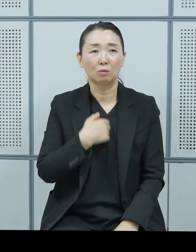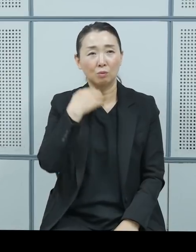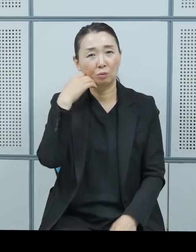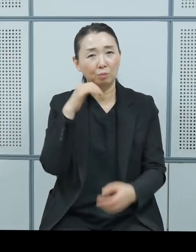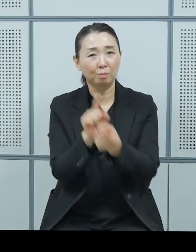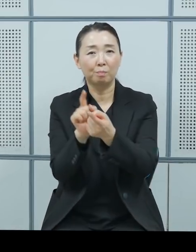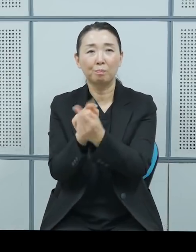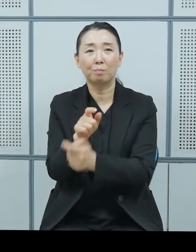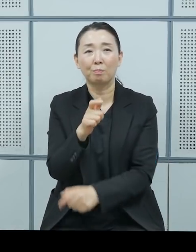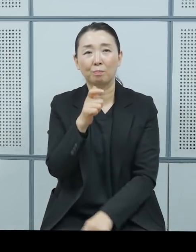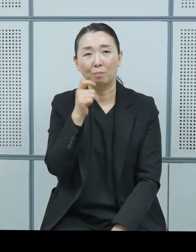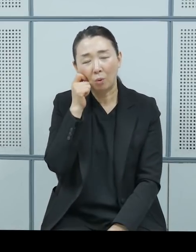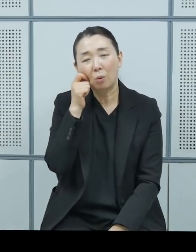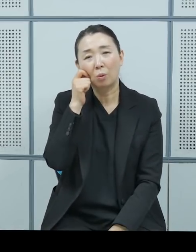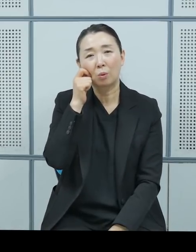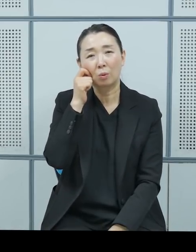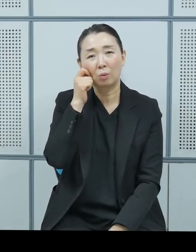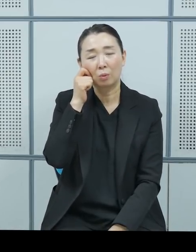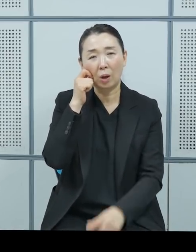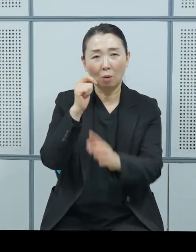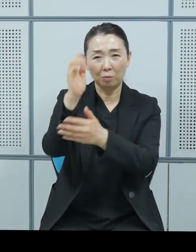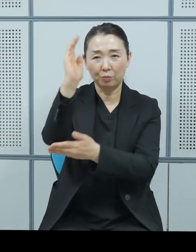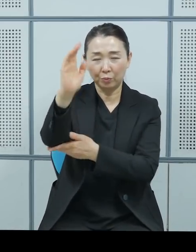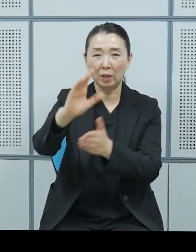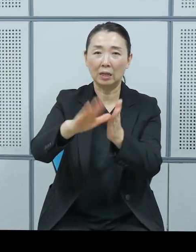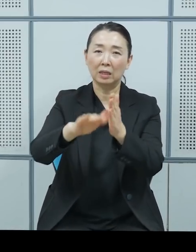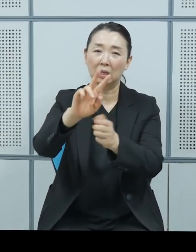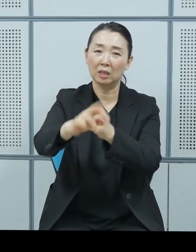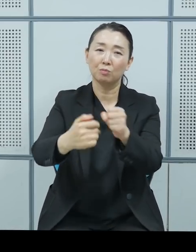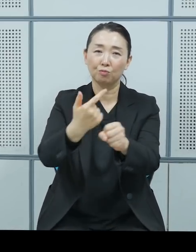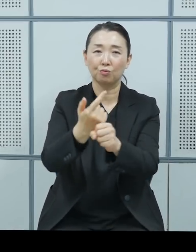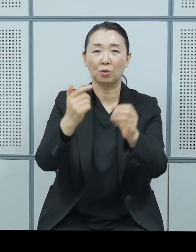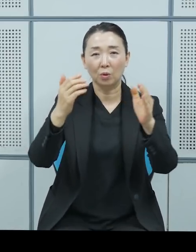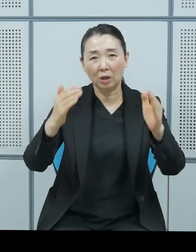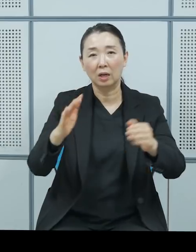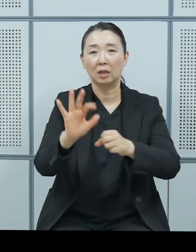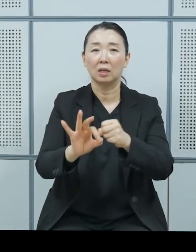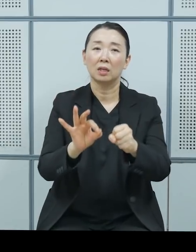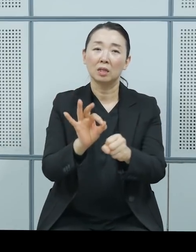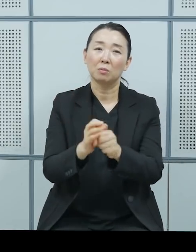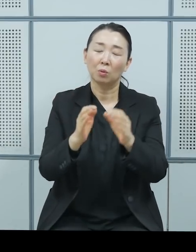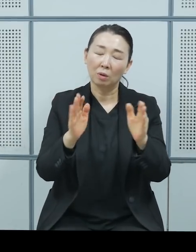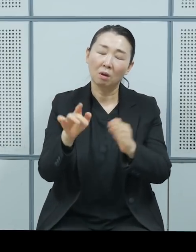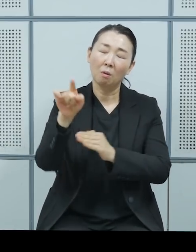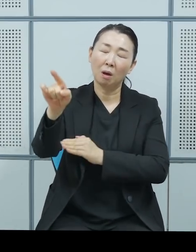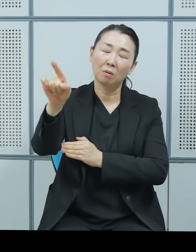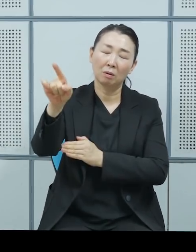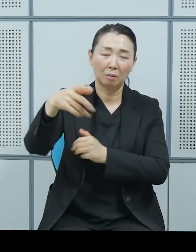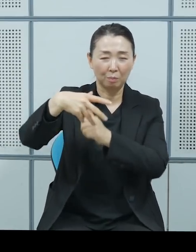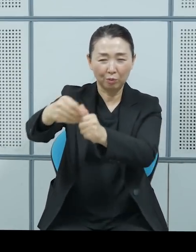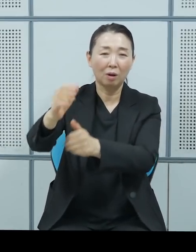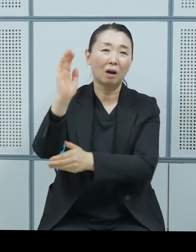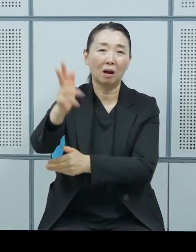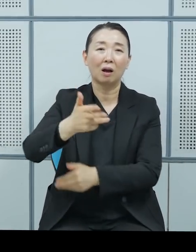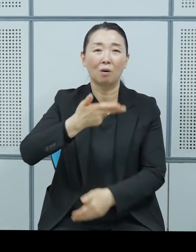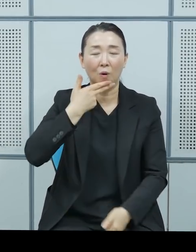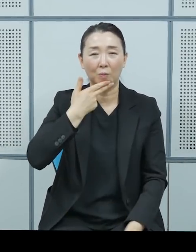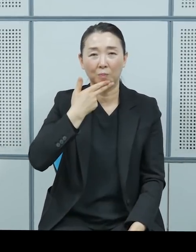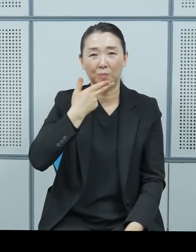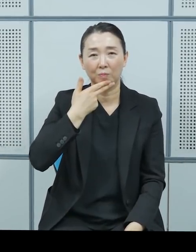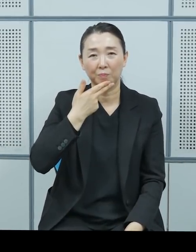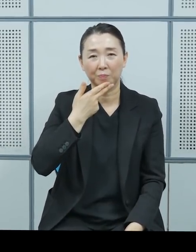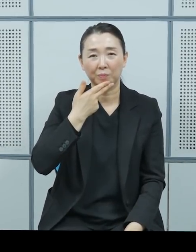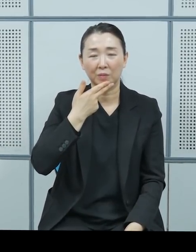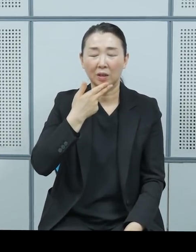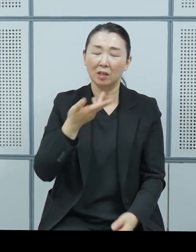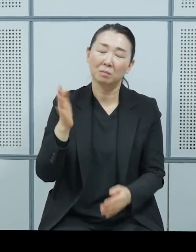제가 설교 외부 설교를 이 16년 동안 중에서 한 10년 동안 거의 나가질 않았어요. 그런데 그 이후에